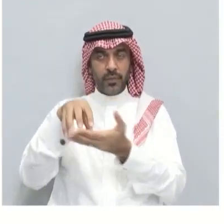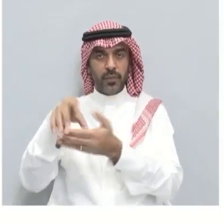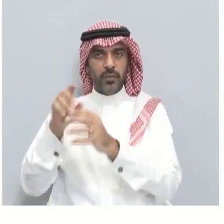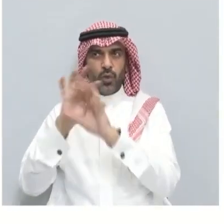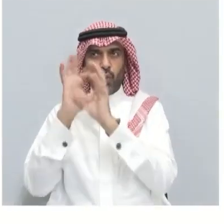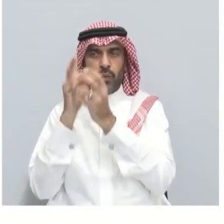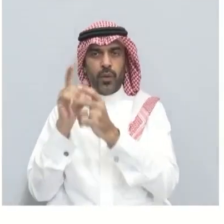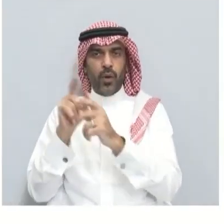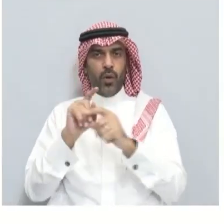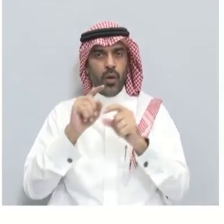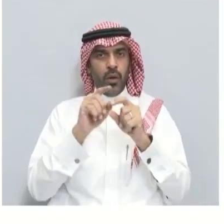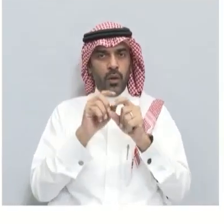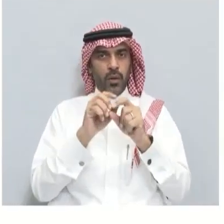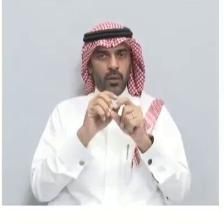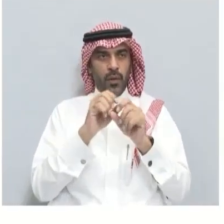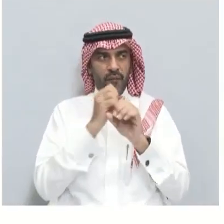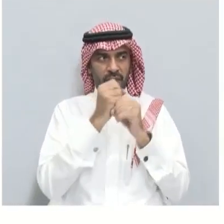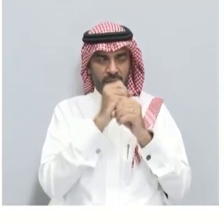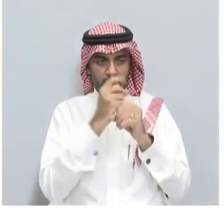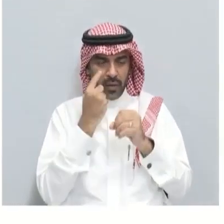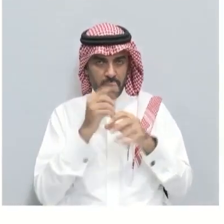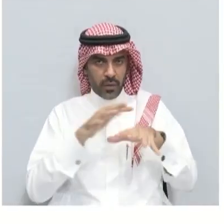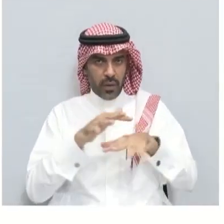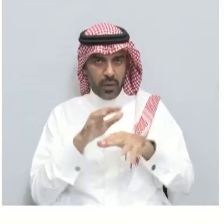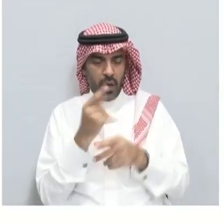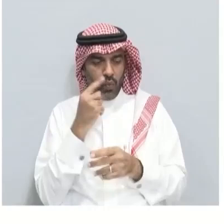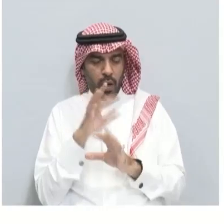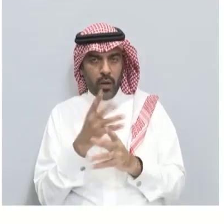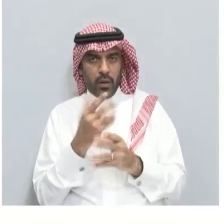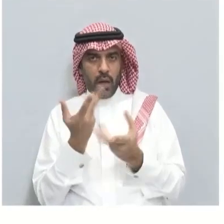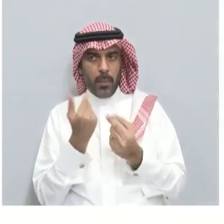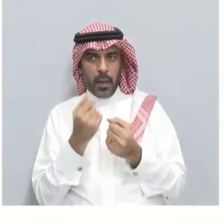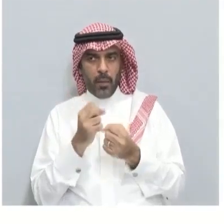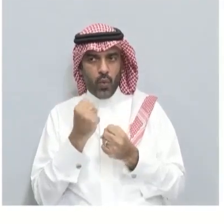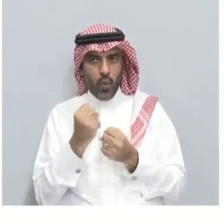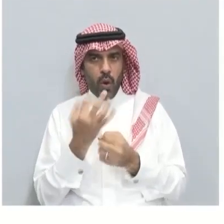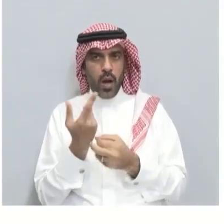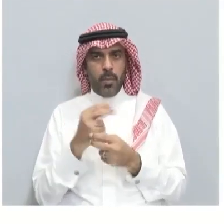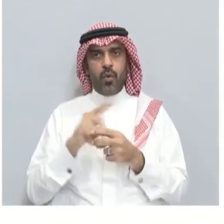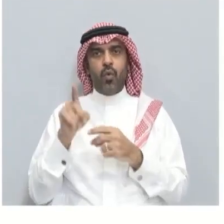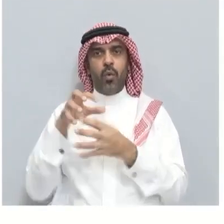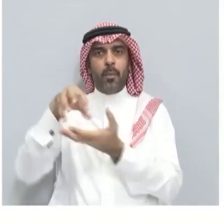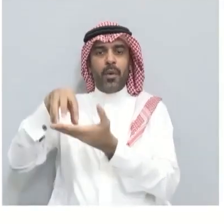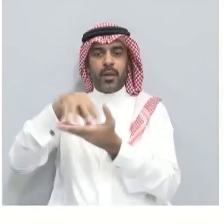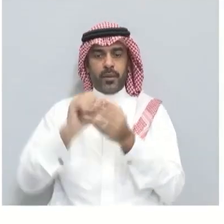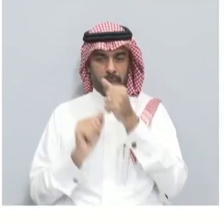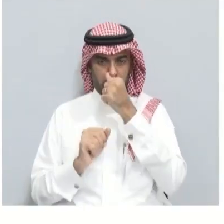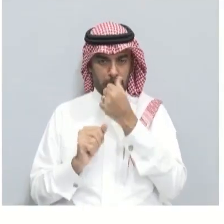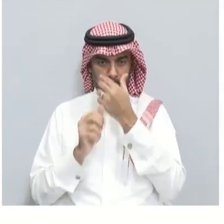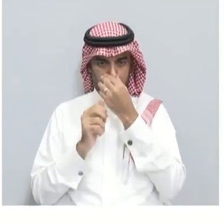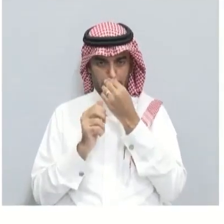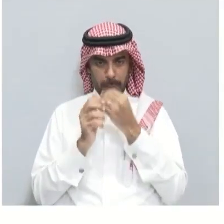وثانويه قارنا بين موجات الزلازل موجات السطحيه اللي هي متاخره نبدا بالموجه الاوليه هي